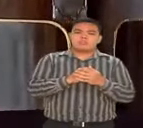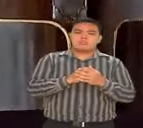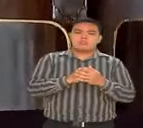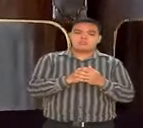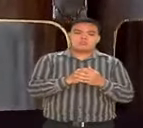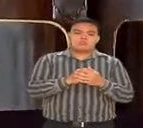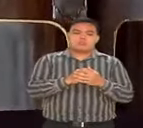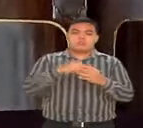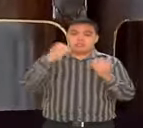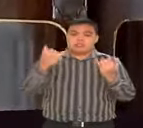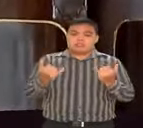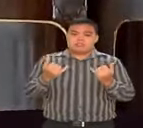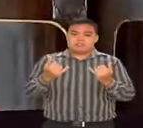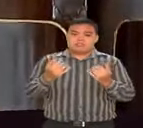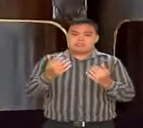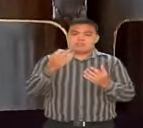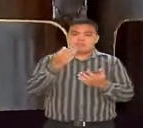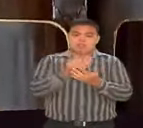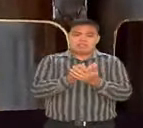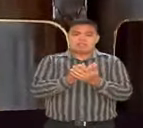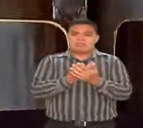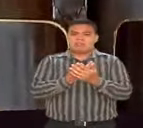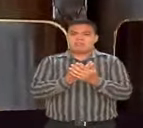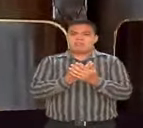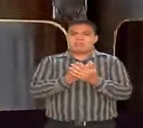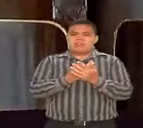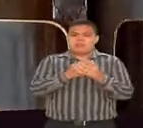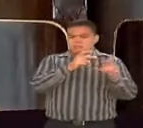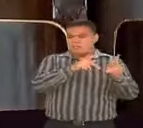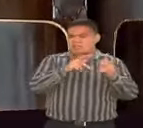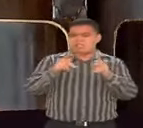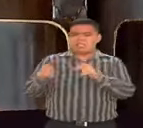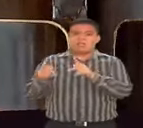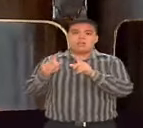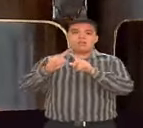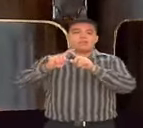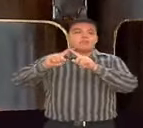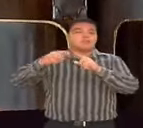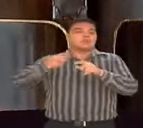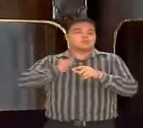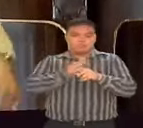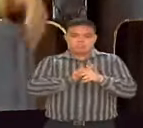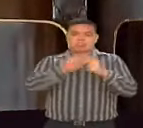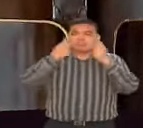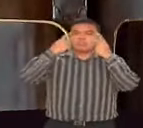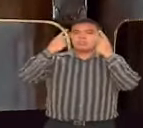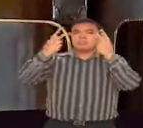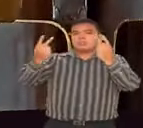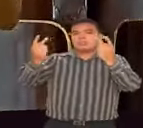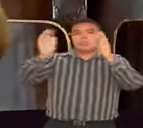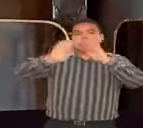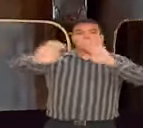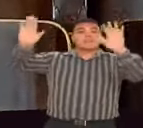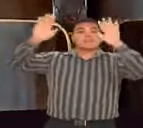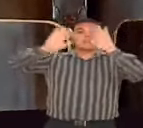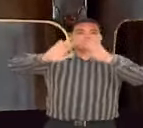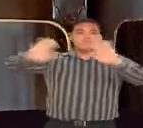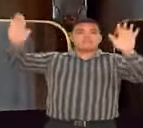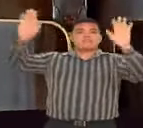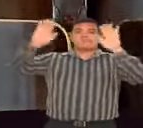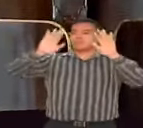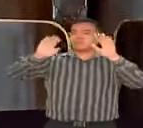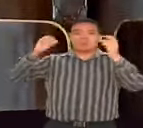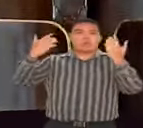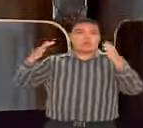taron? Samot. Budget na ta sa una. Samot. Kaka-budget ka ron. Pero makita nato wonder upon wonder.